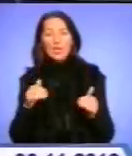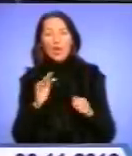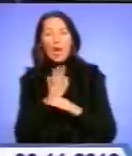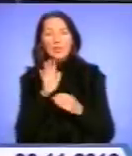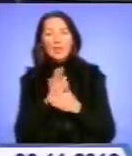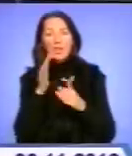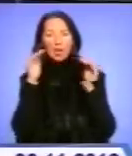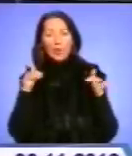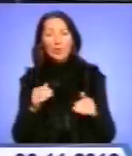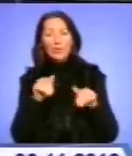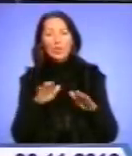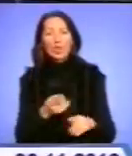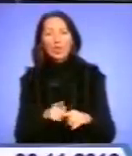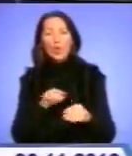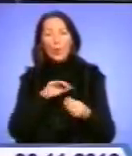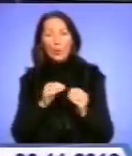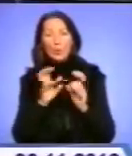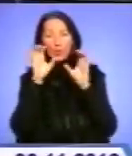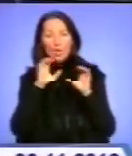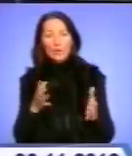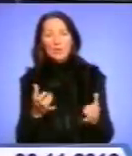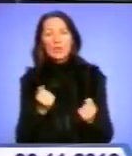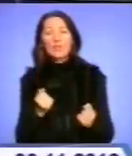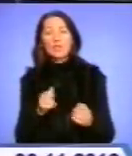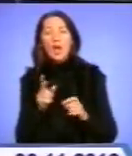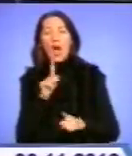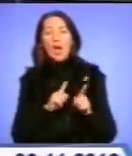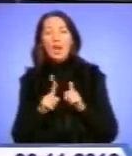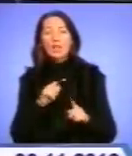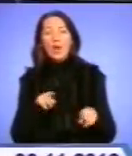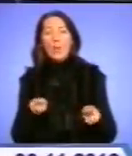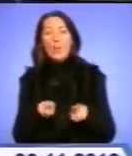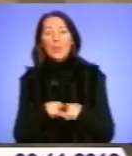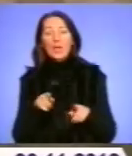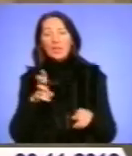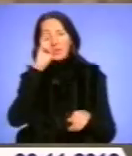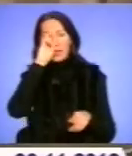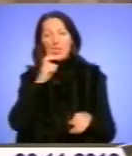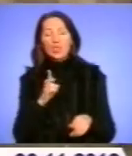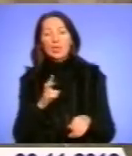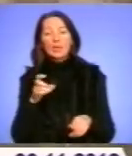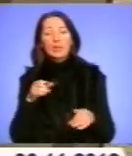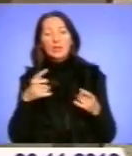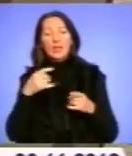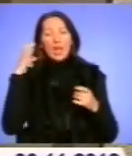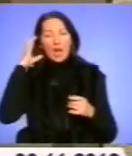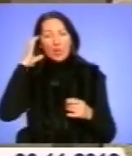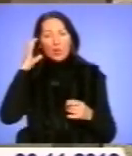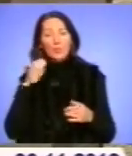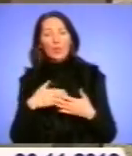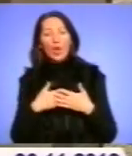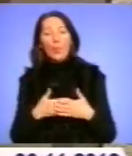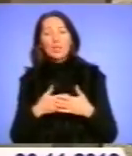законодавчо взялася громадська рада при Держкомтелерадіо. Детальніше у наступному сюжеті. Пресу в маси. Громадська рада